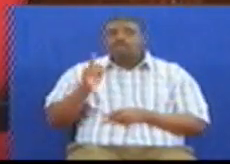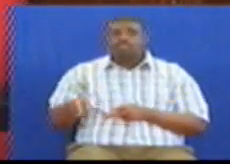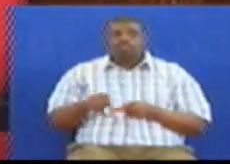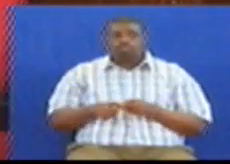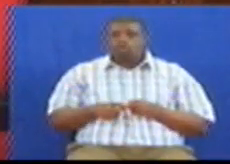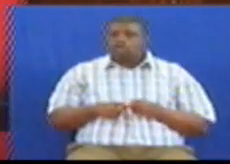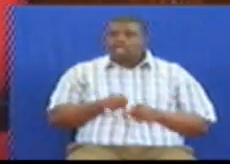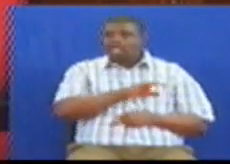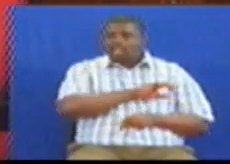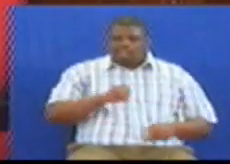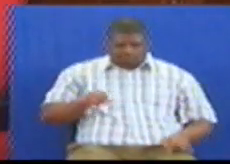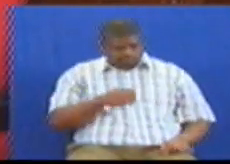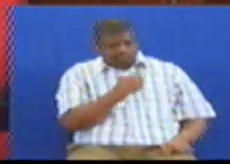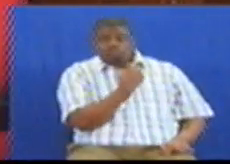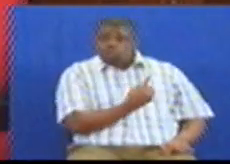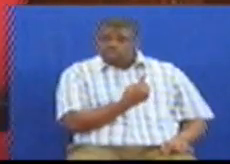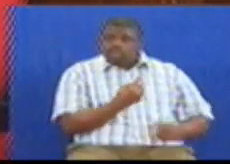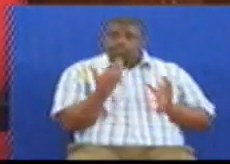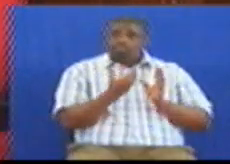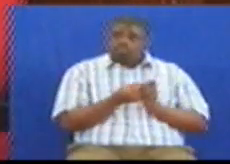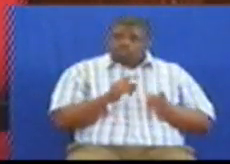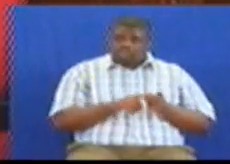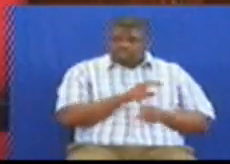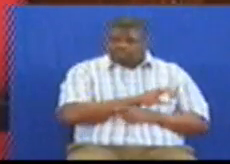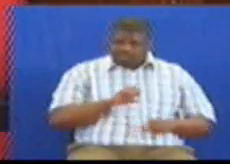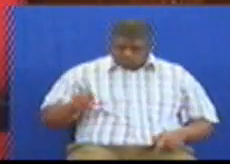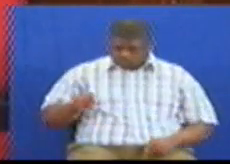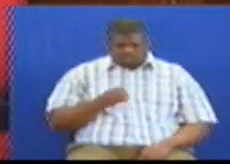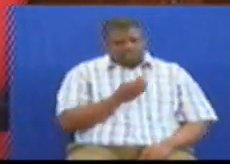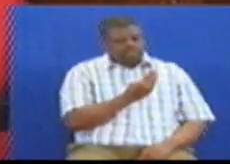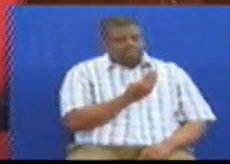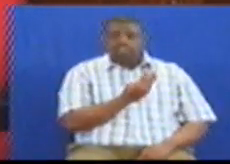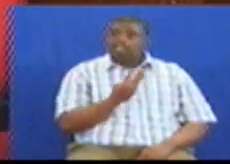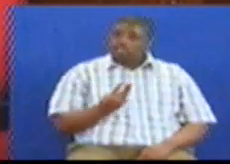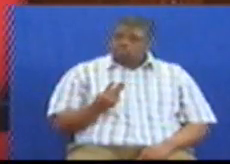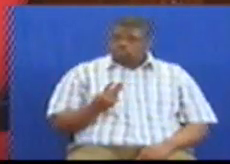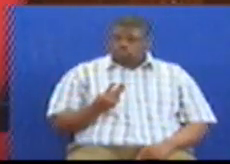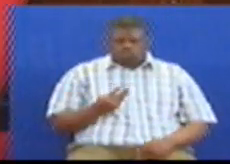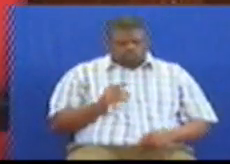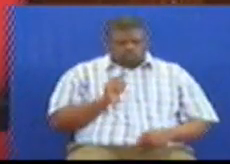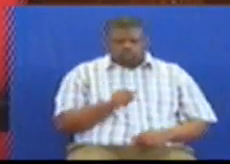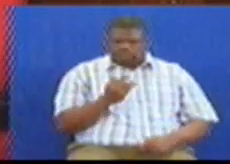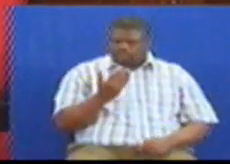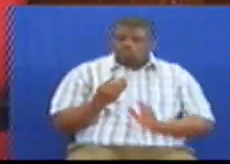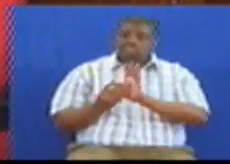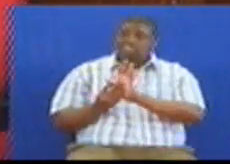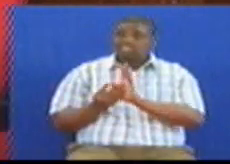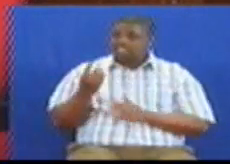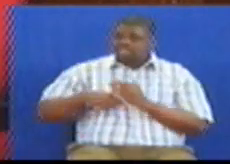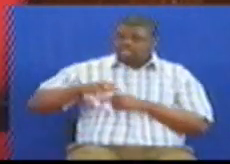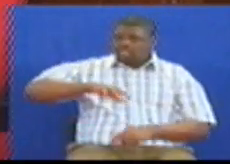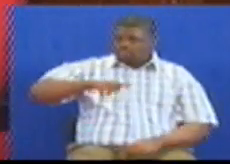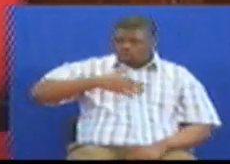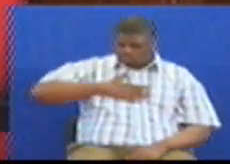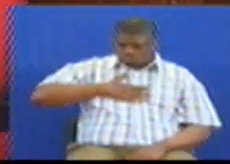1000 pamoja na 1033 kilomita nukta 59 katika jimbo langu la